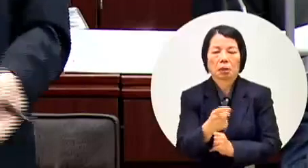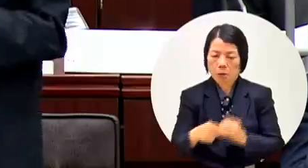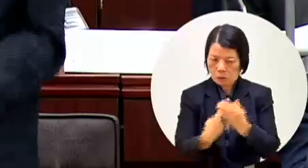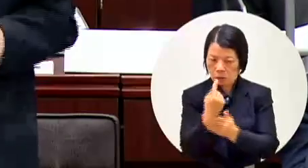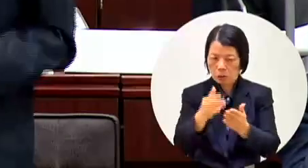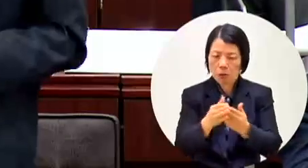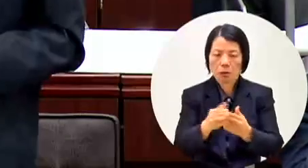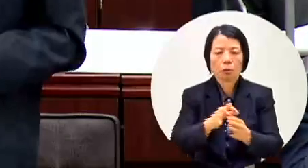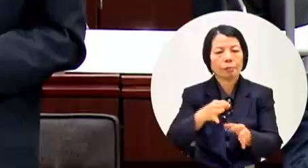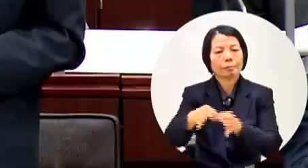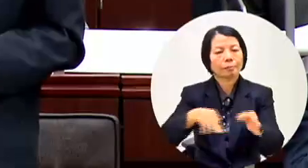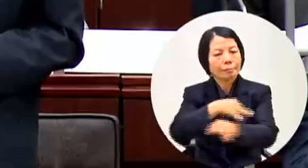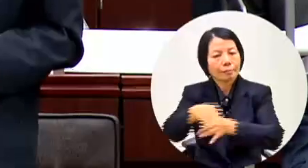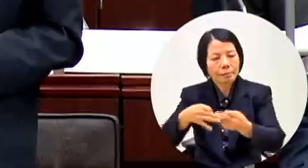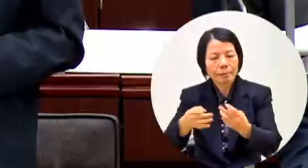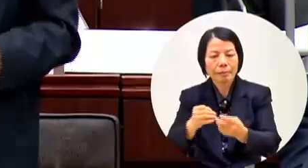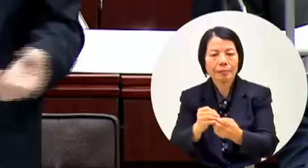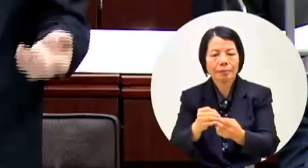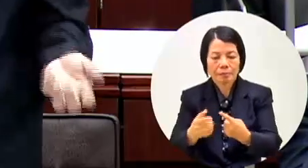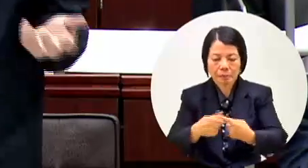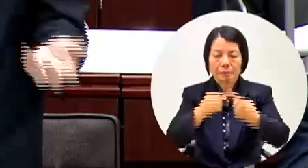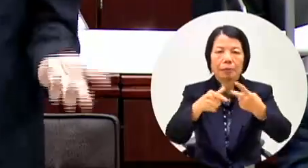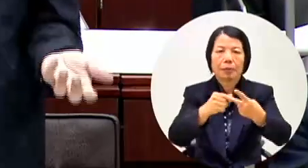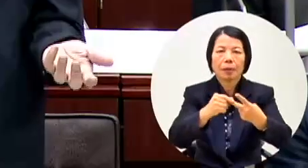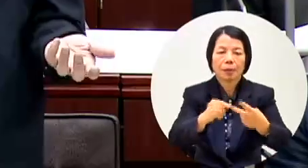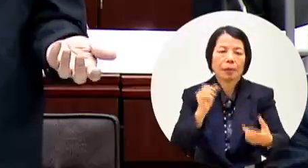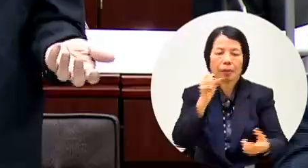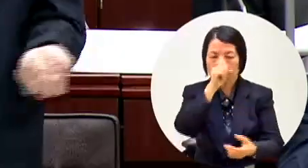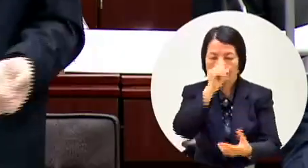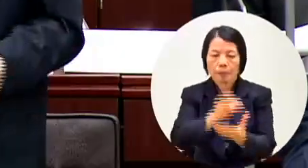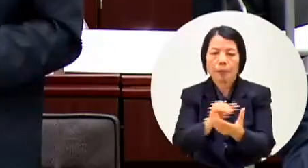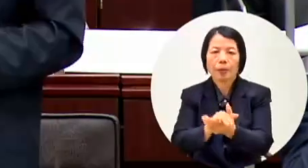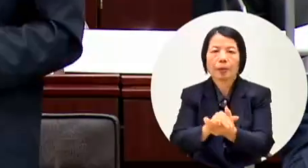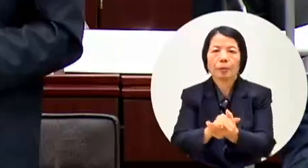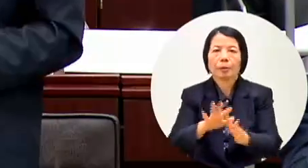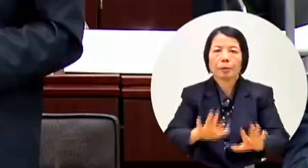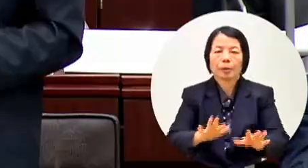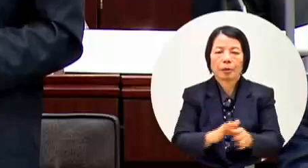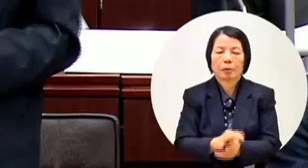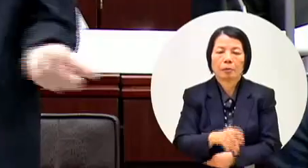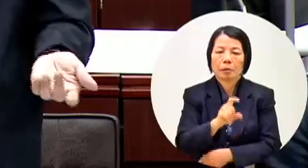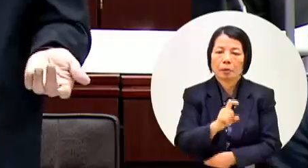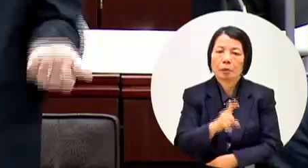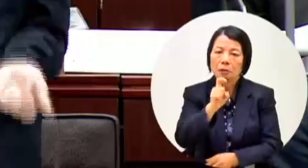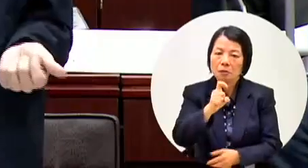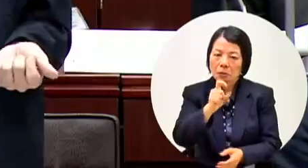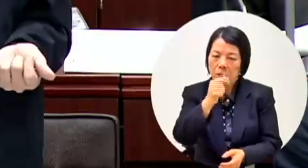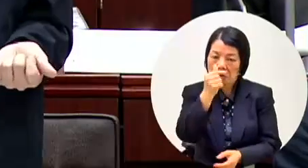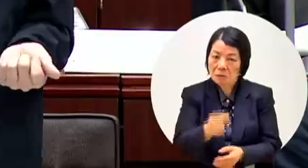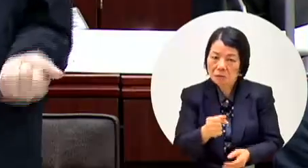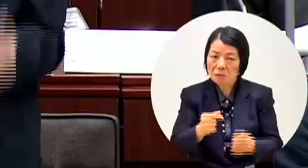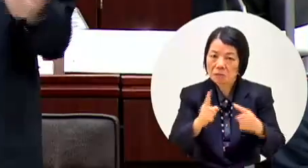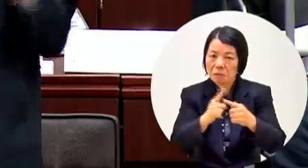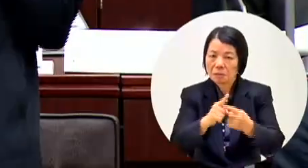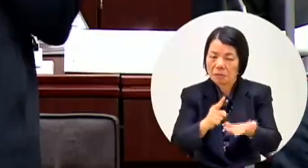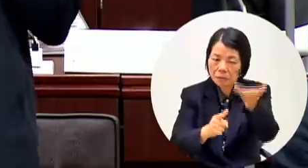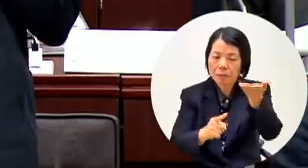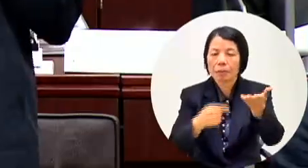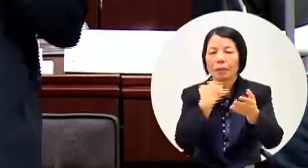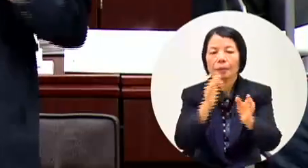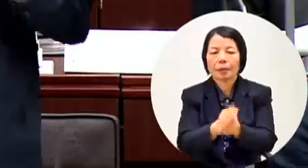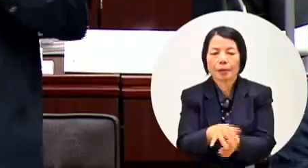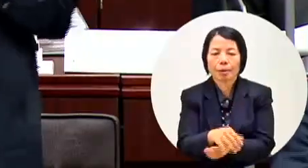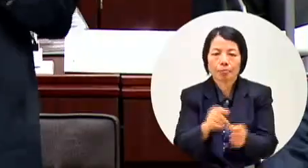意、宣传高雄。这两天十几亿人的点阅高雄热度，为什么？因为我们